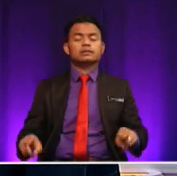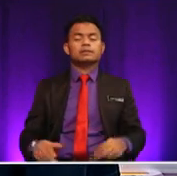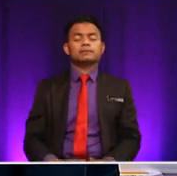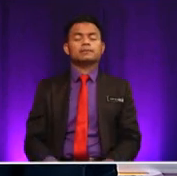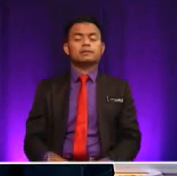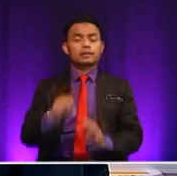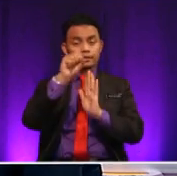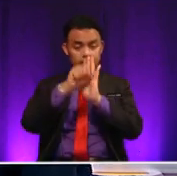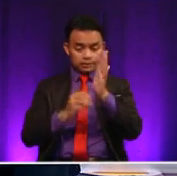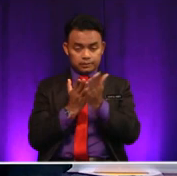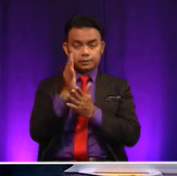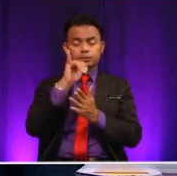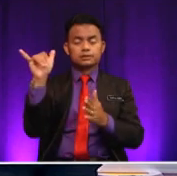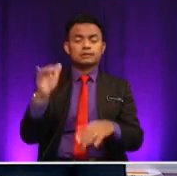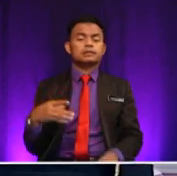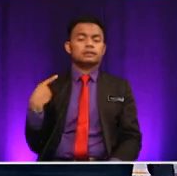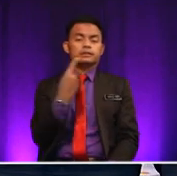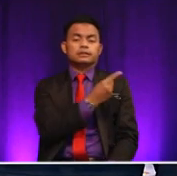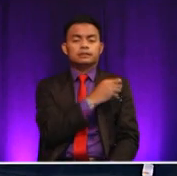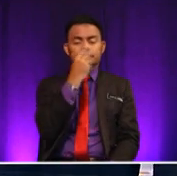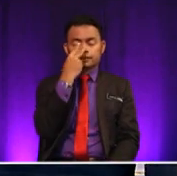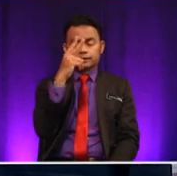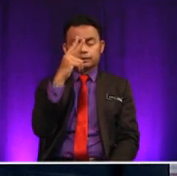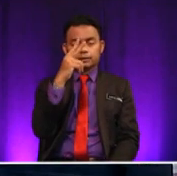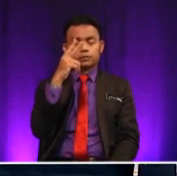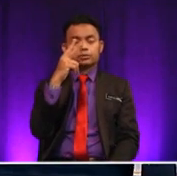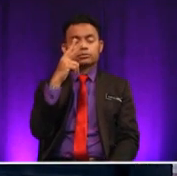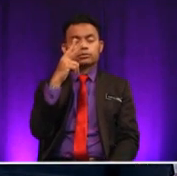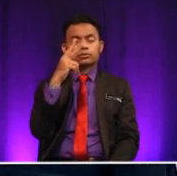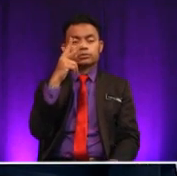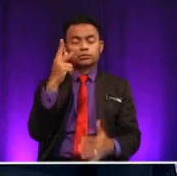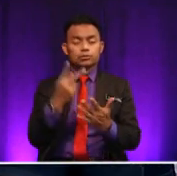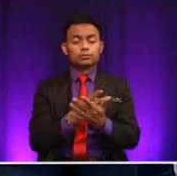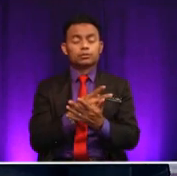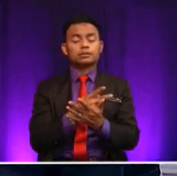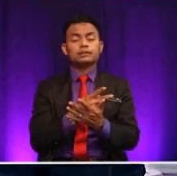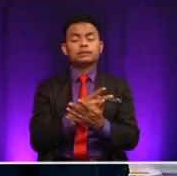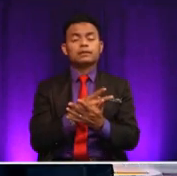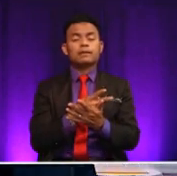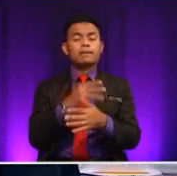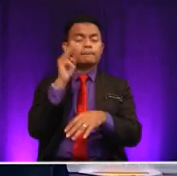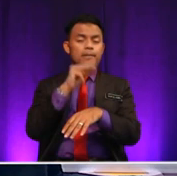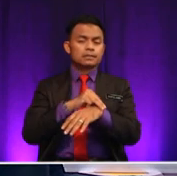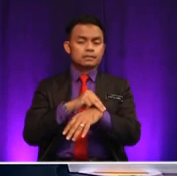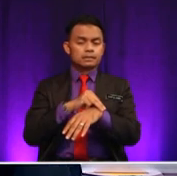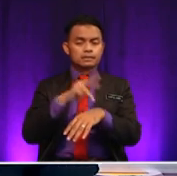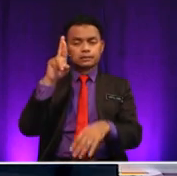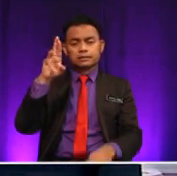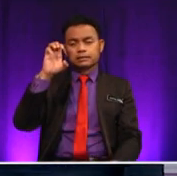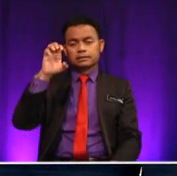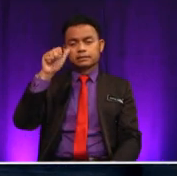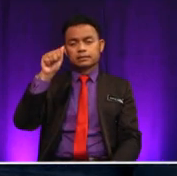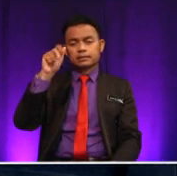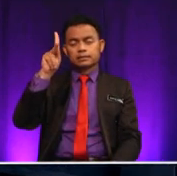seterusnya ditengok kepada komponen Master reaksi oke masuk reaksi Oke ujian